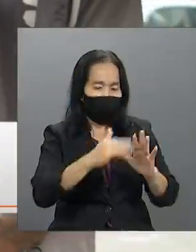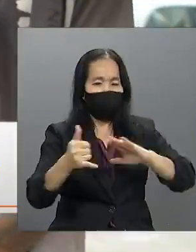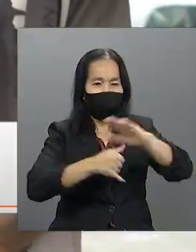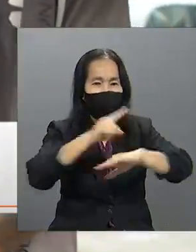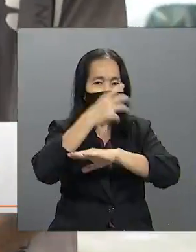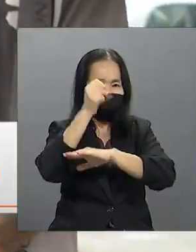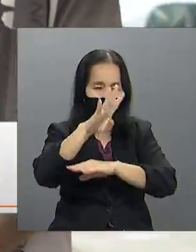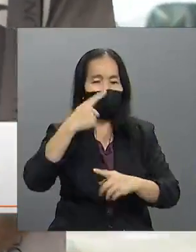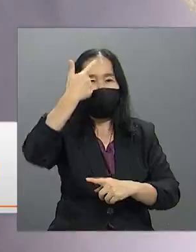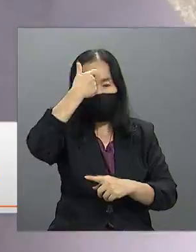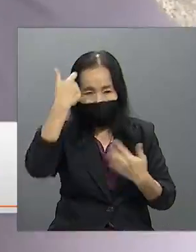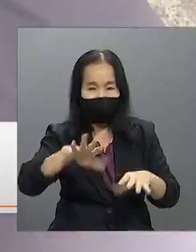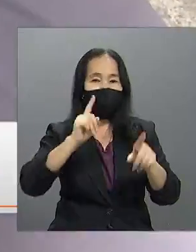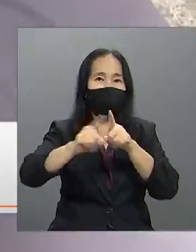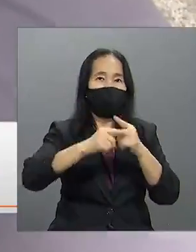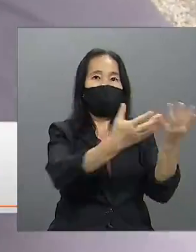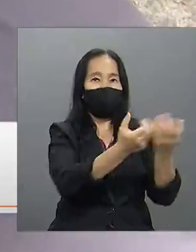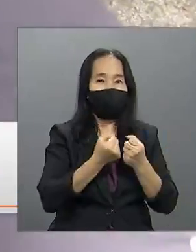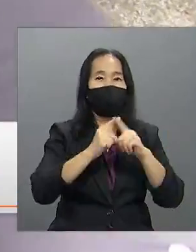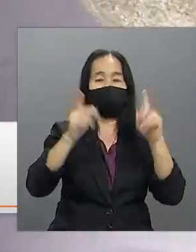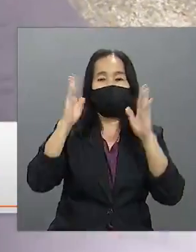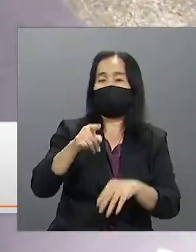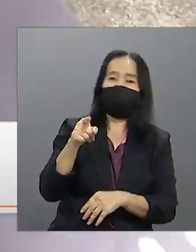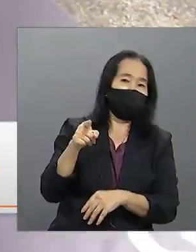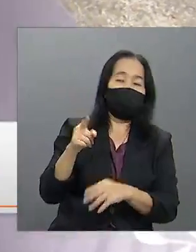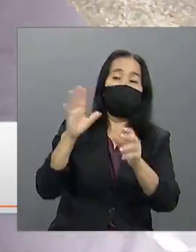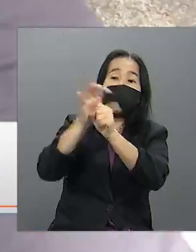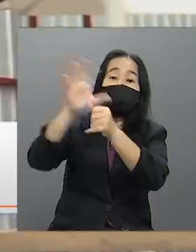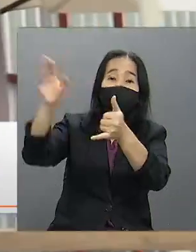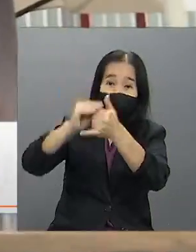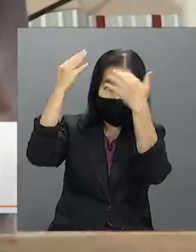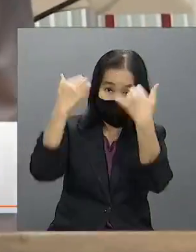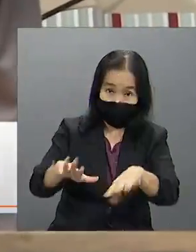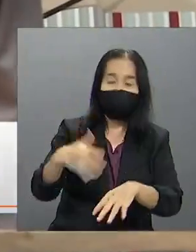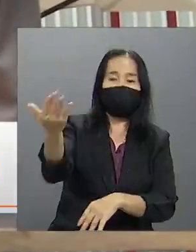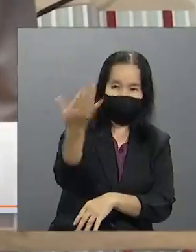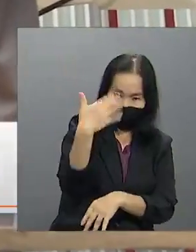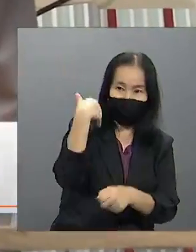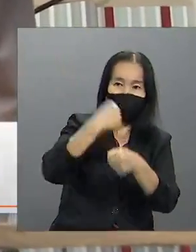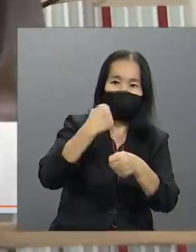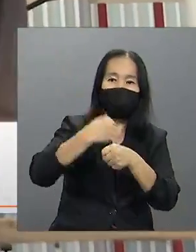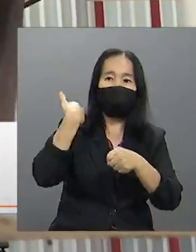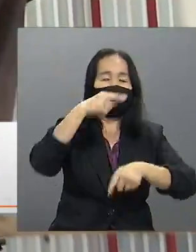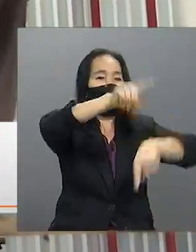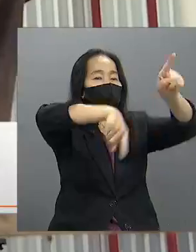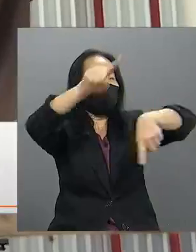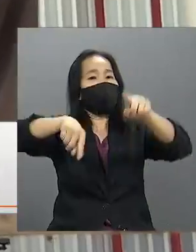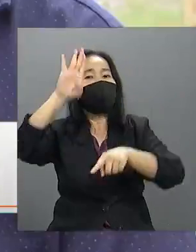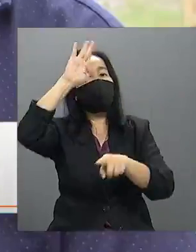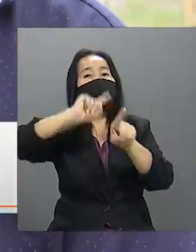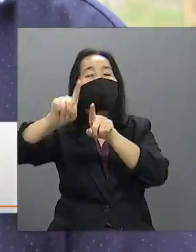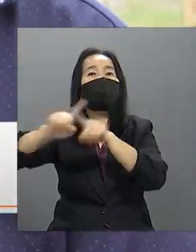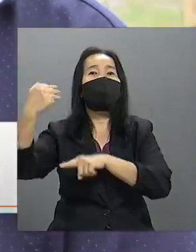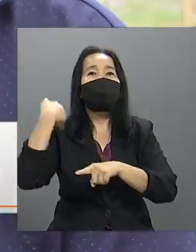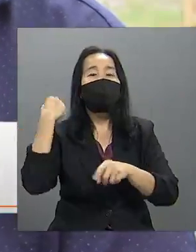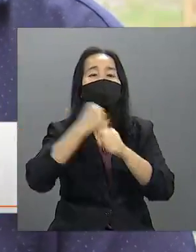แบบว่าขอคนที่เป็นแล้วเพราะคนที่เป็นแล้วจะมีภูมิคุ้มกันต้องอยู่ที่นายจ้างแต่ละที่ที่เขาเอาความปลอดภัยของตัวเองแล้วผมก็